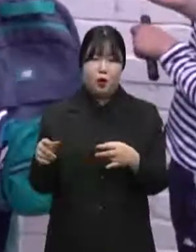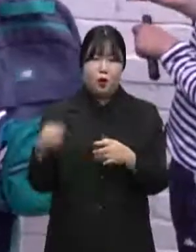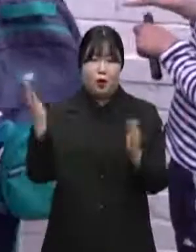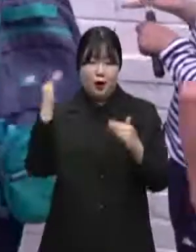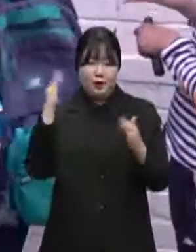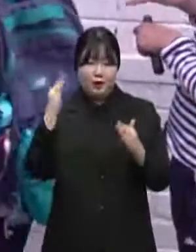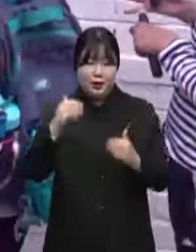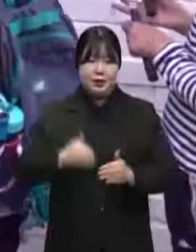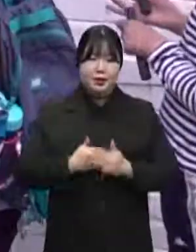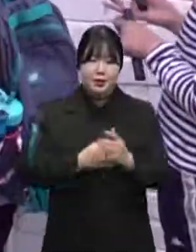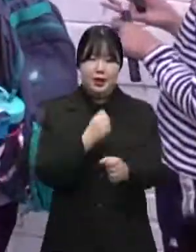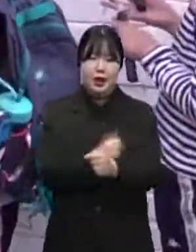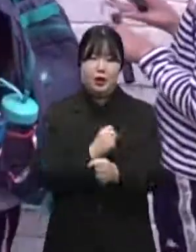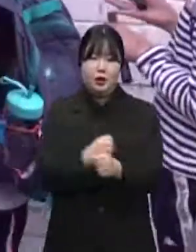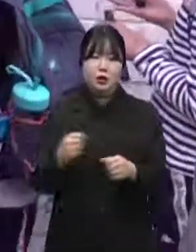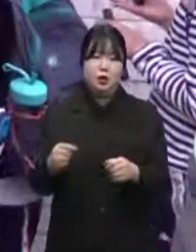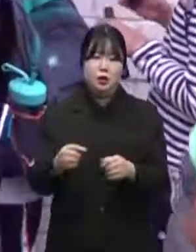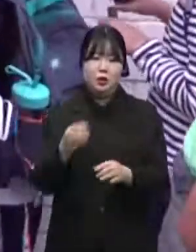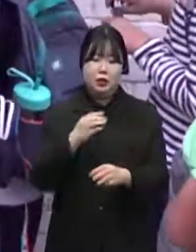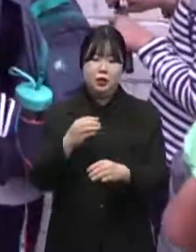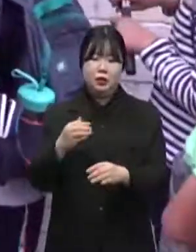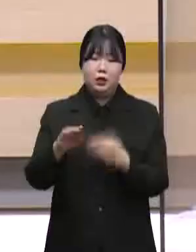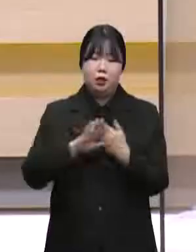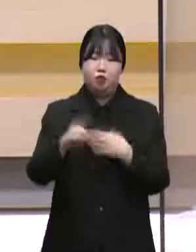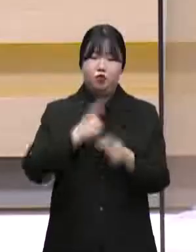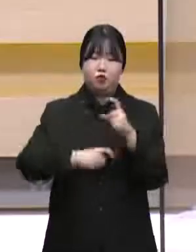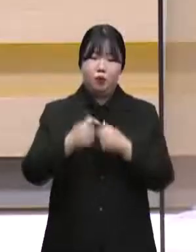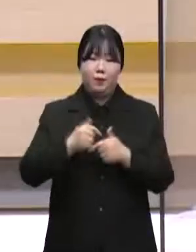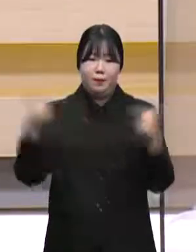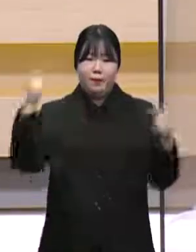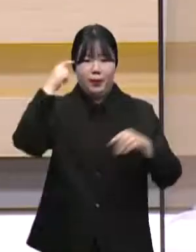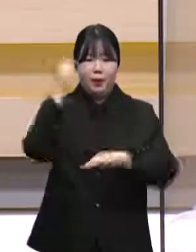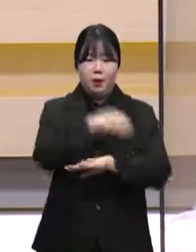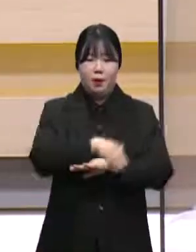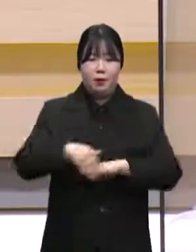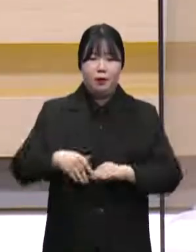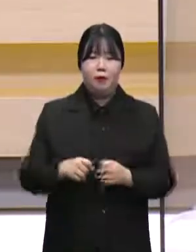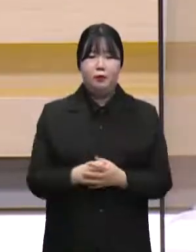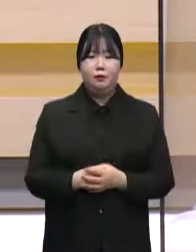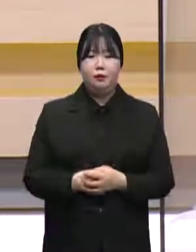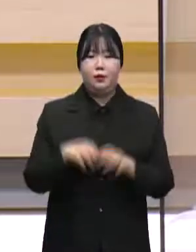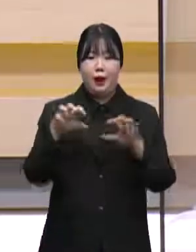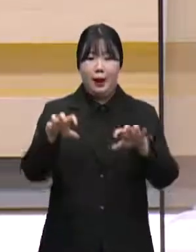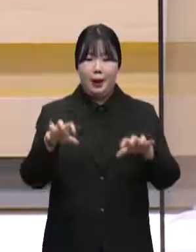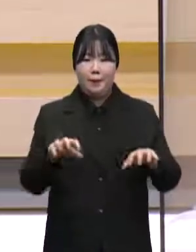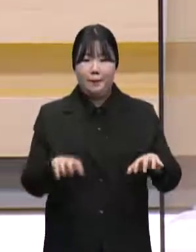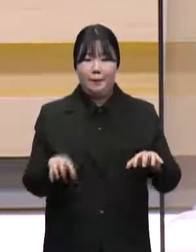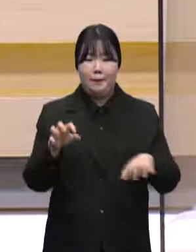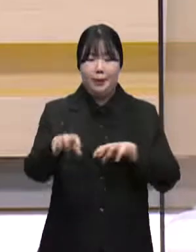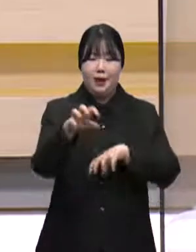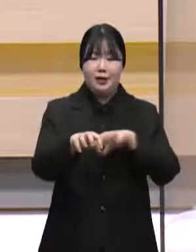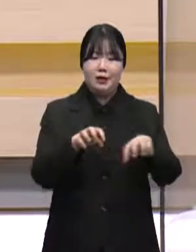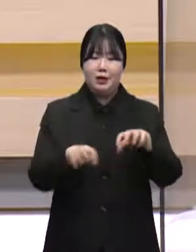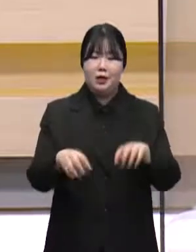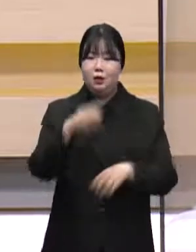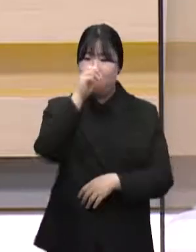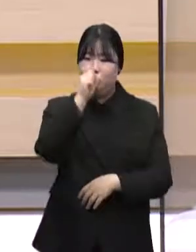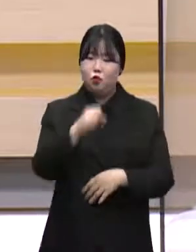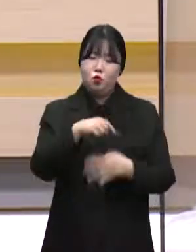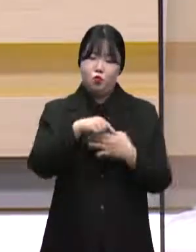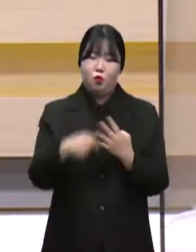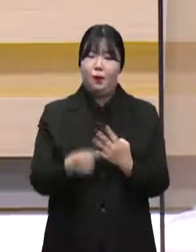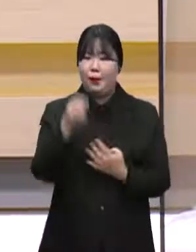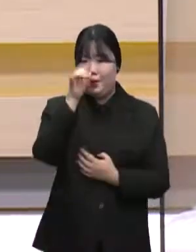학생들이 참여할 수 있도록 확대해 나갈 예정입니다 때 이 아이들이 마을에서 배우고 성장할 수 있는 좋은 프로그램인 것